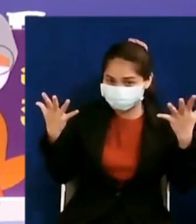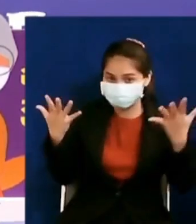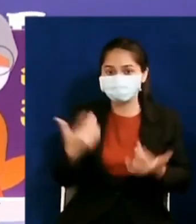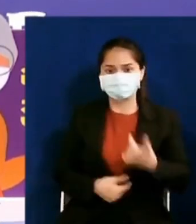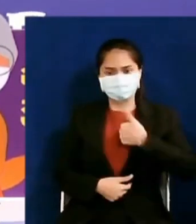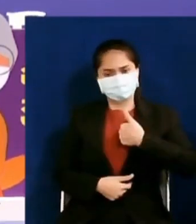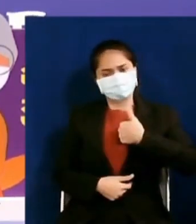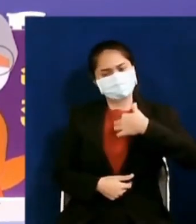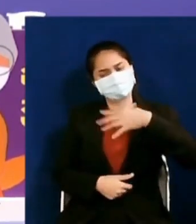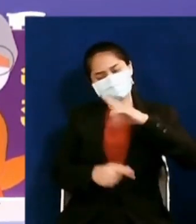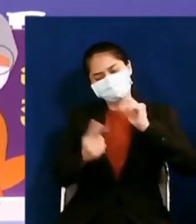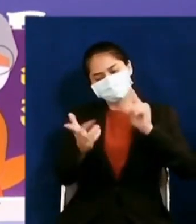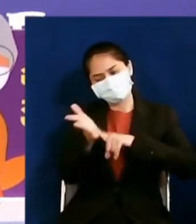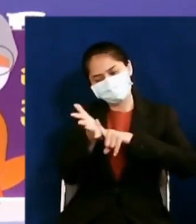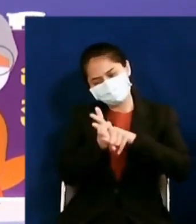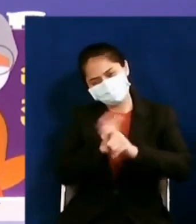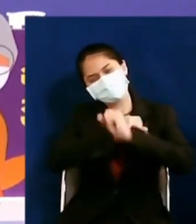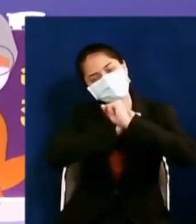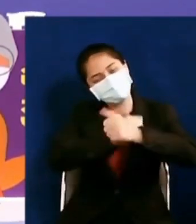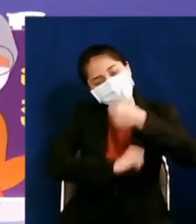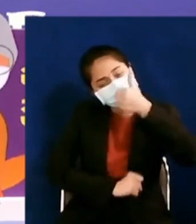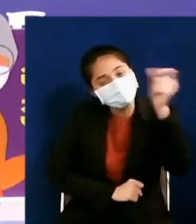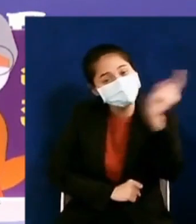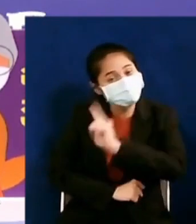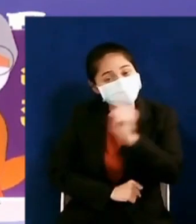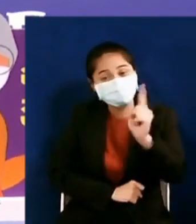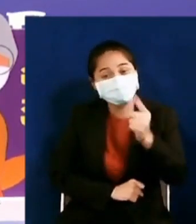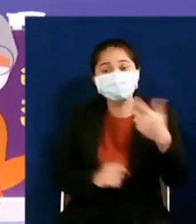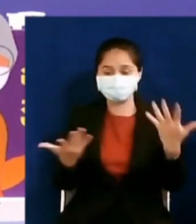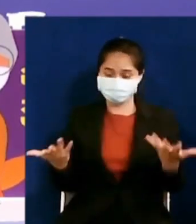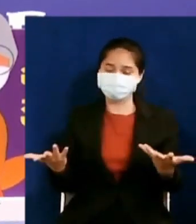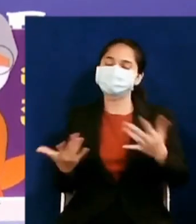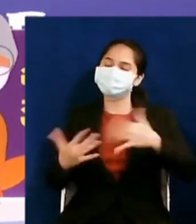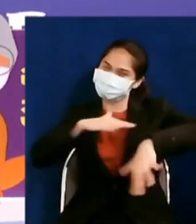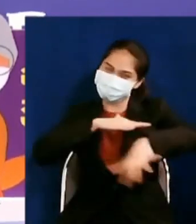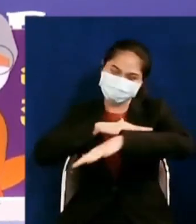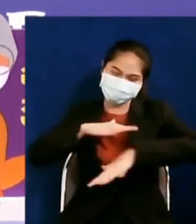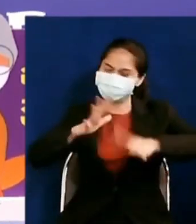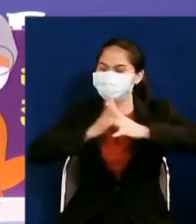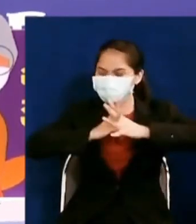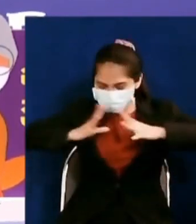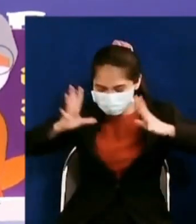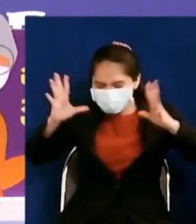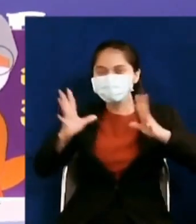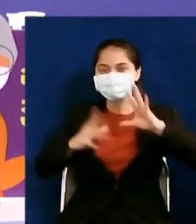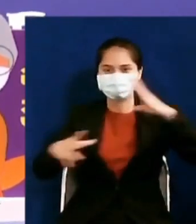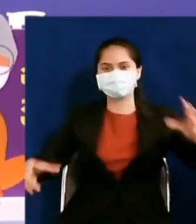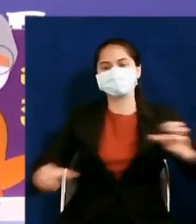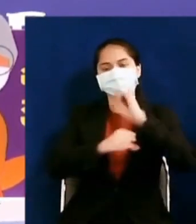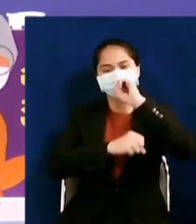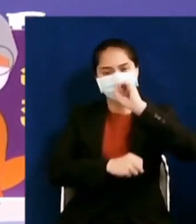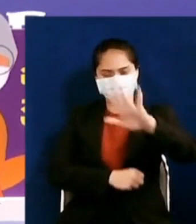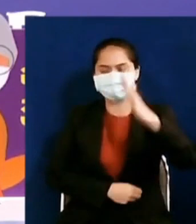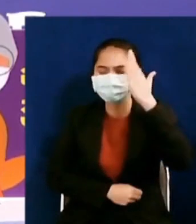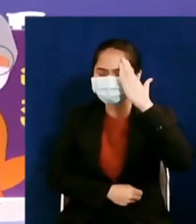กรรมทั้งตัวเนี่ย7วันค่ะถึงจะได้คำตอบแต่อันนี้ก็จะชัดนะคะแต่ว่ามันก็ช้าไปคุณหมอบอกว่าไม่ทันตอนนี้น้ำยาตรวจเฉพ